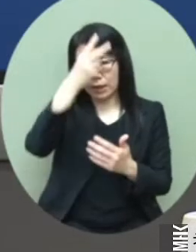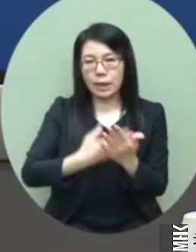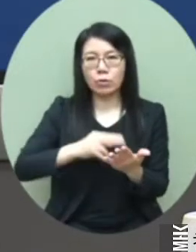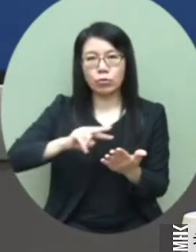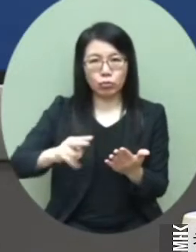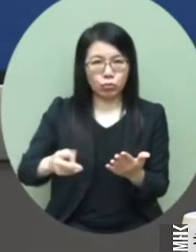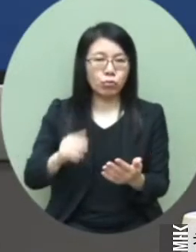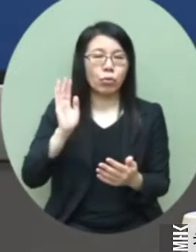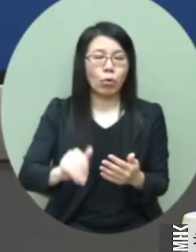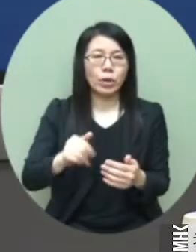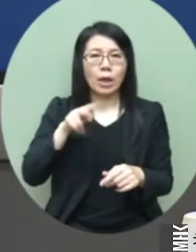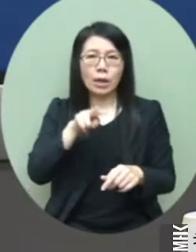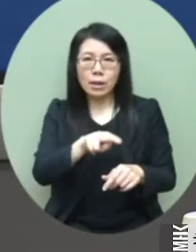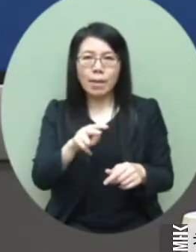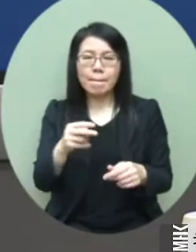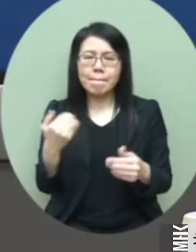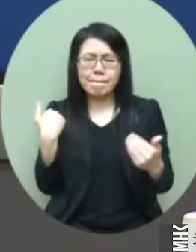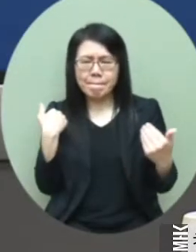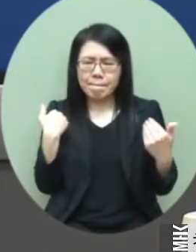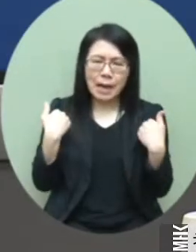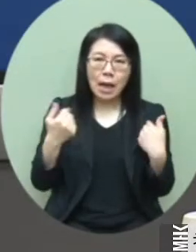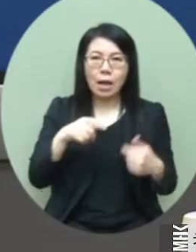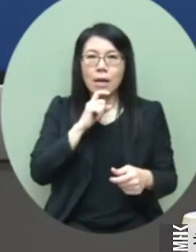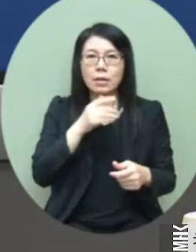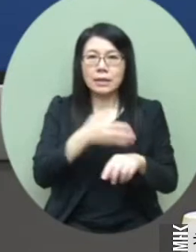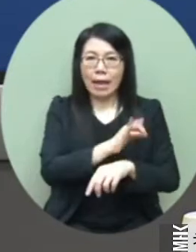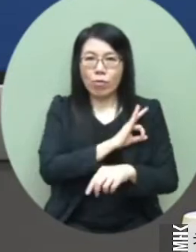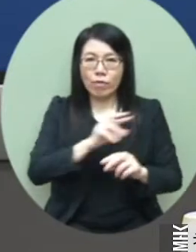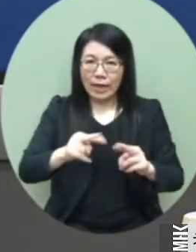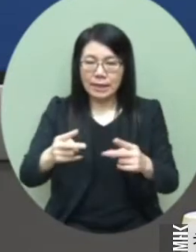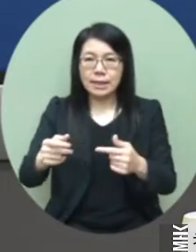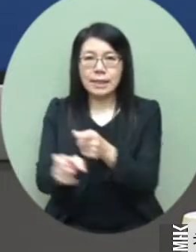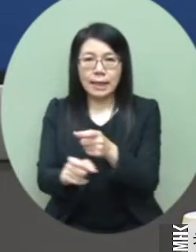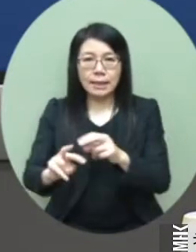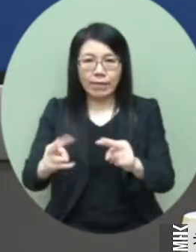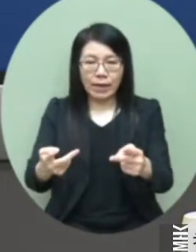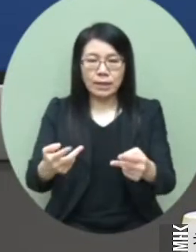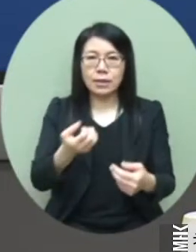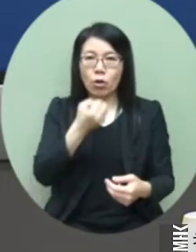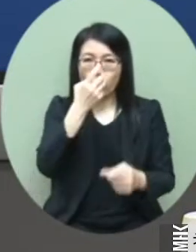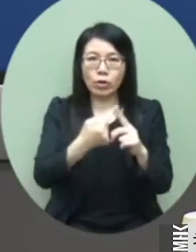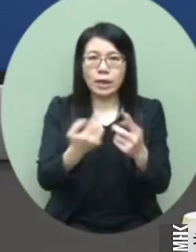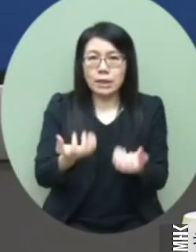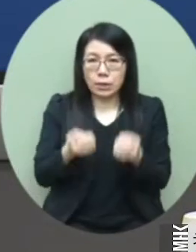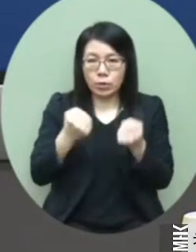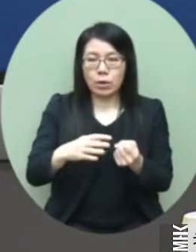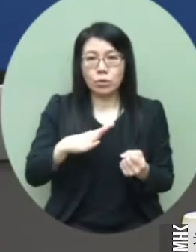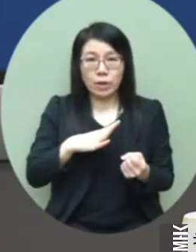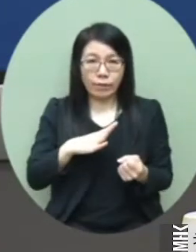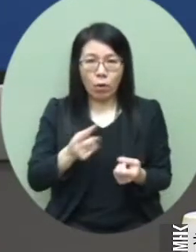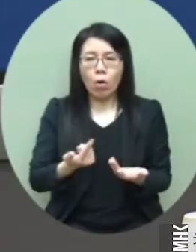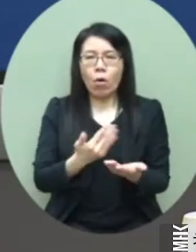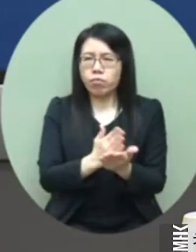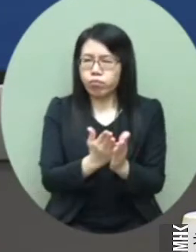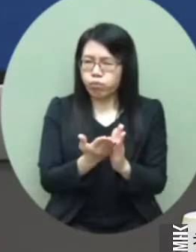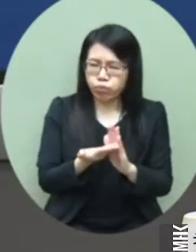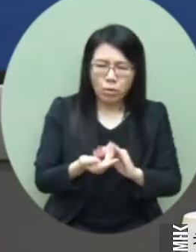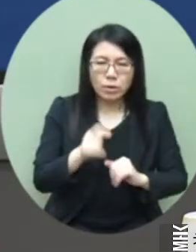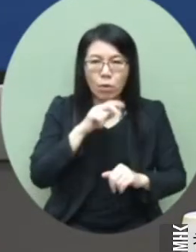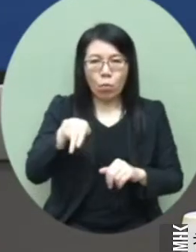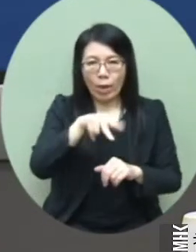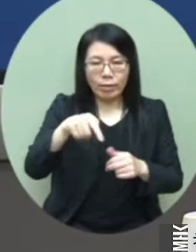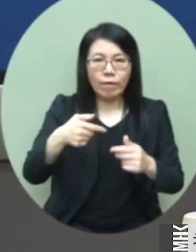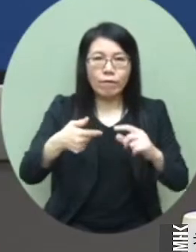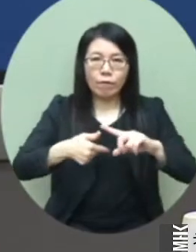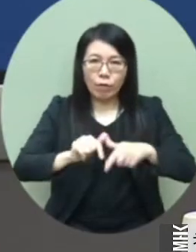兼顧到社會發展、經濟發展、市民接受程度嘅需要咧，就能夠揾到一條好嘅出